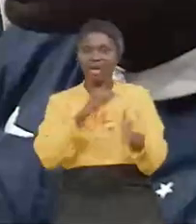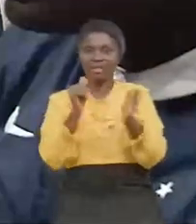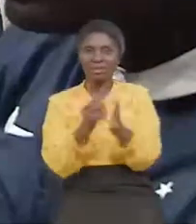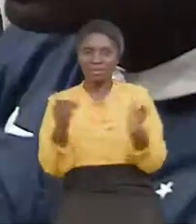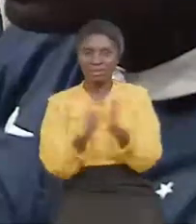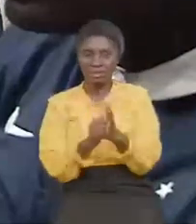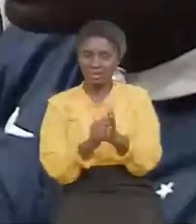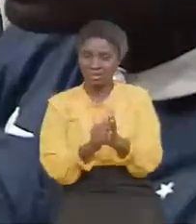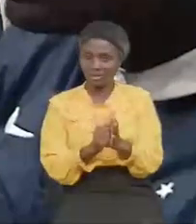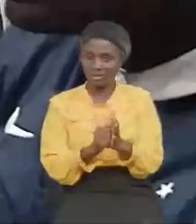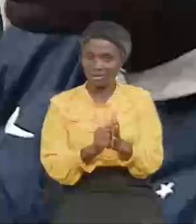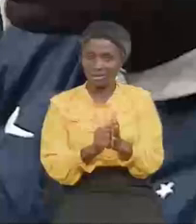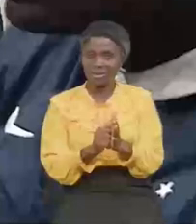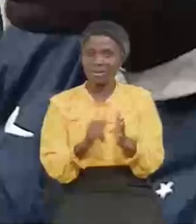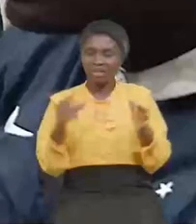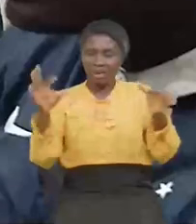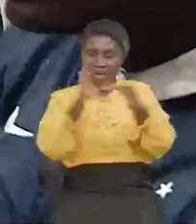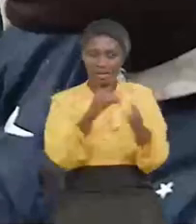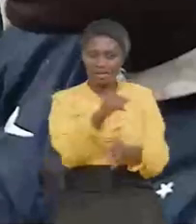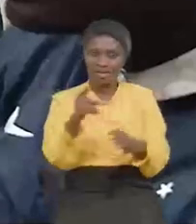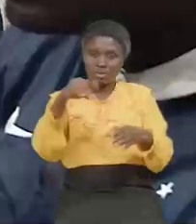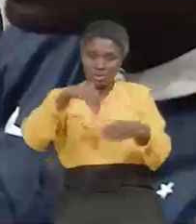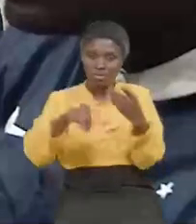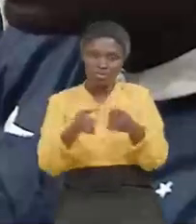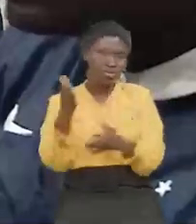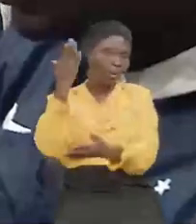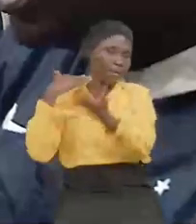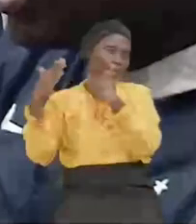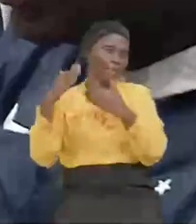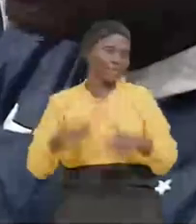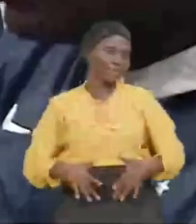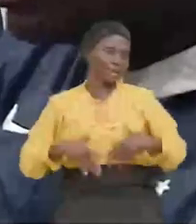chose est lavée par le sang de l'agneau au nom de Jésus.